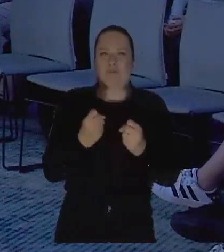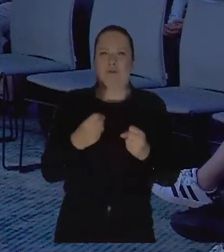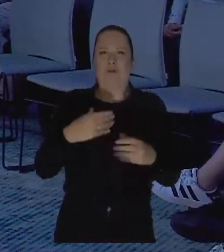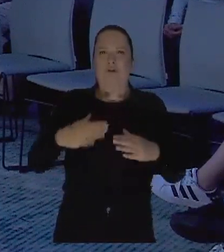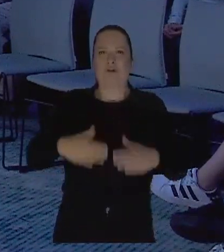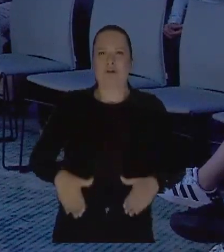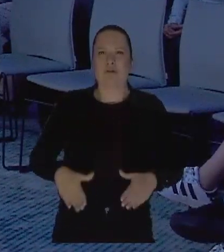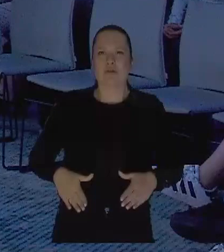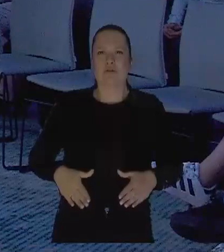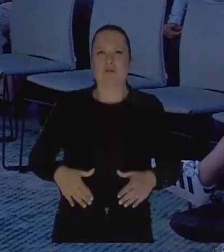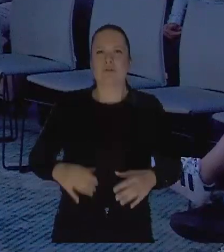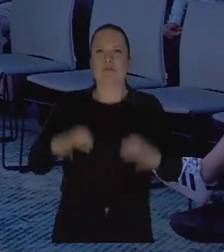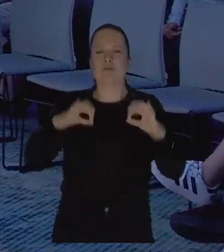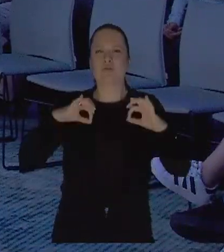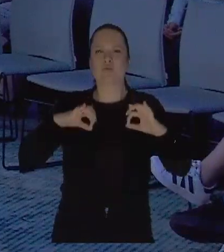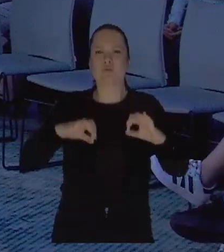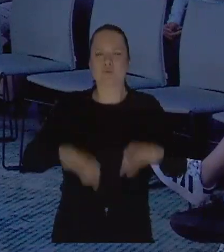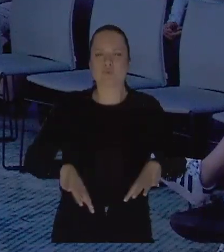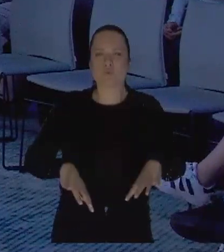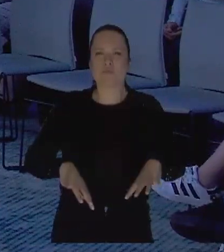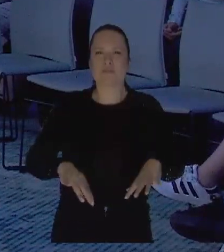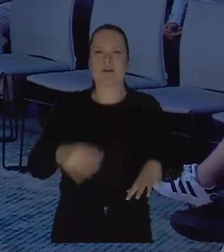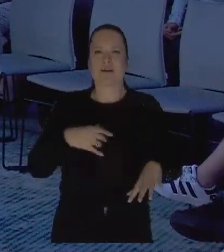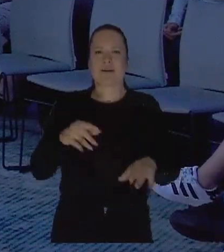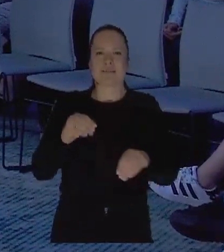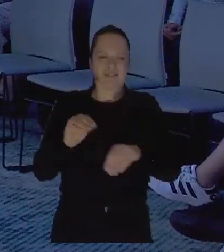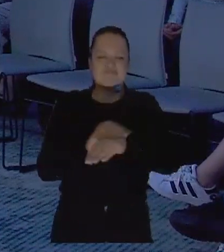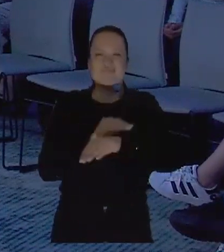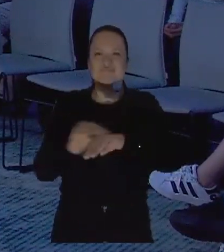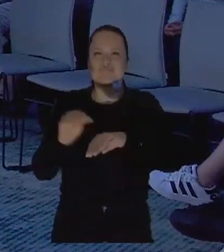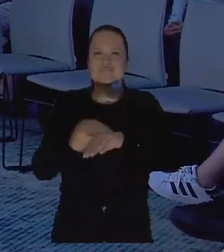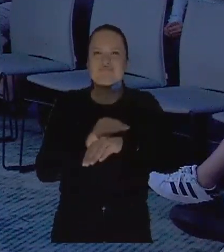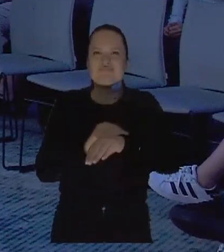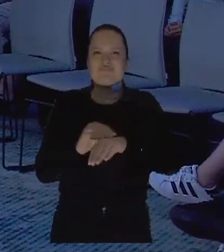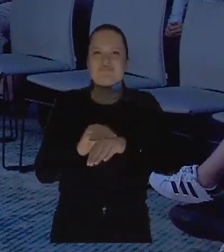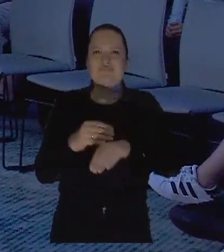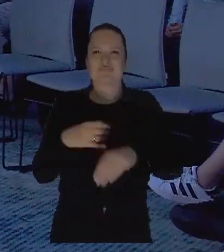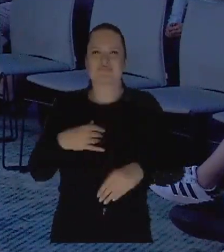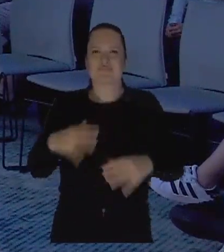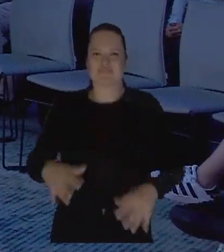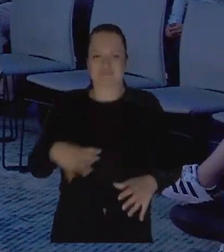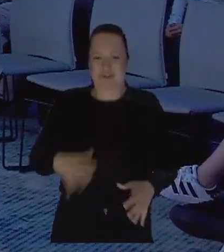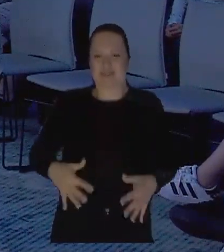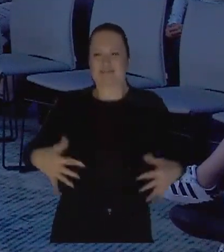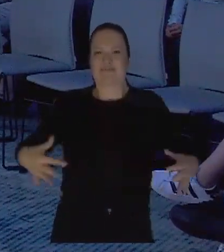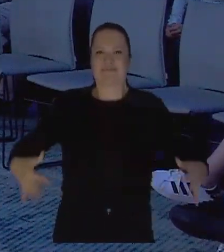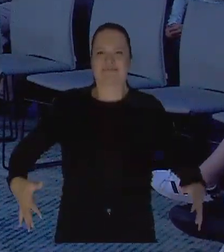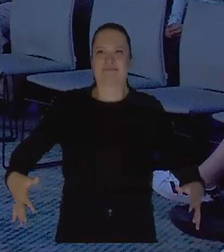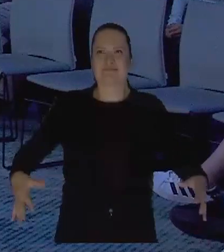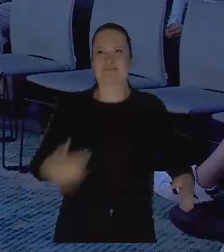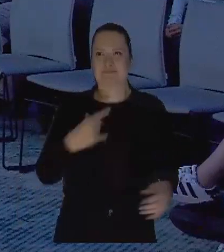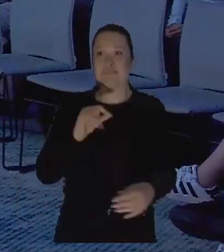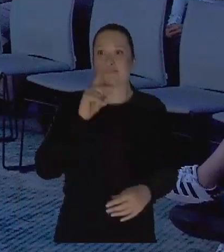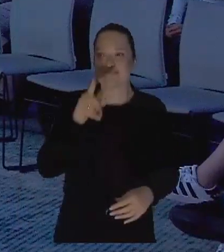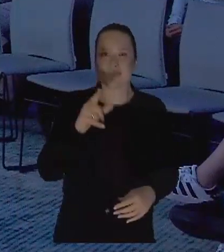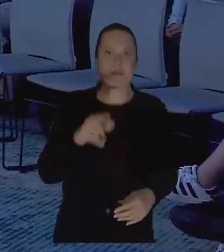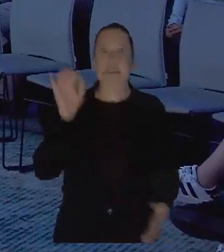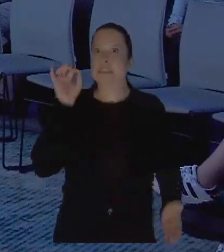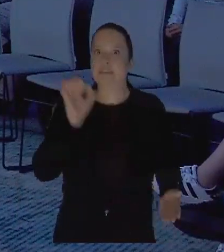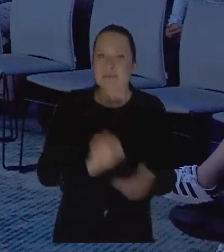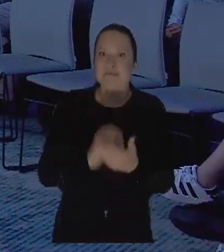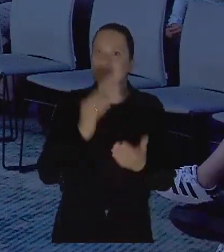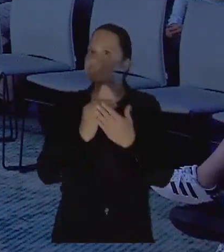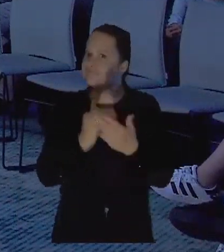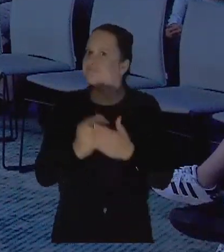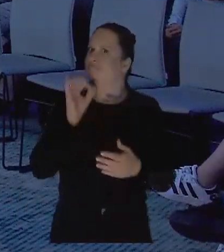układ sukni, materiał, który właśnie nadaje jej formę. Powiem tak, genialny stratek,